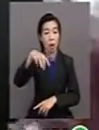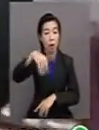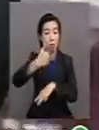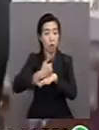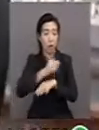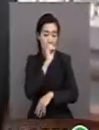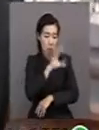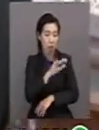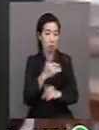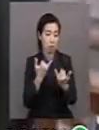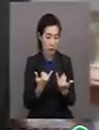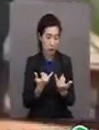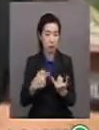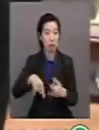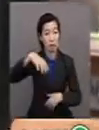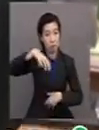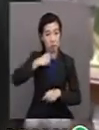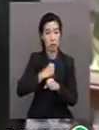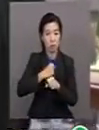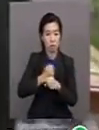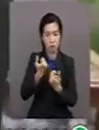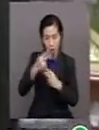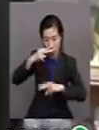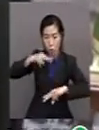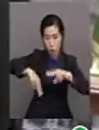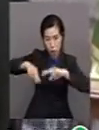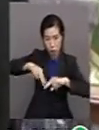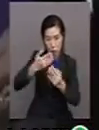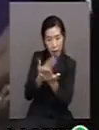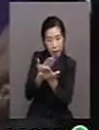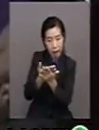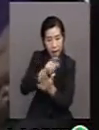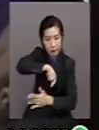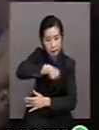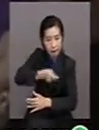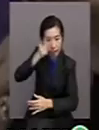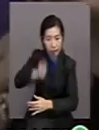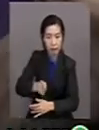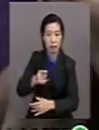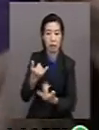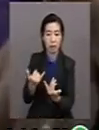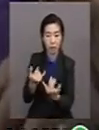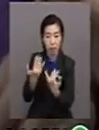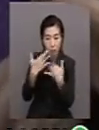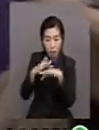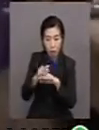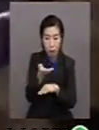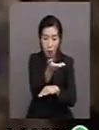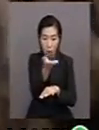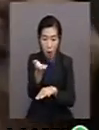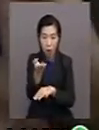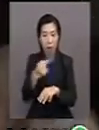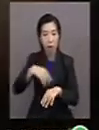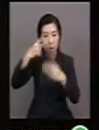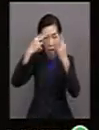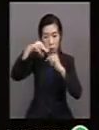าขณะนี้ทางสำนักงานตรวจเงินแผ่นดินก็อยู่ระหว่างการตรวจสอบราคาค่าใช้จ่ายทั้งหมดแล้วก็ได้ประสานขอข้อมูลจากสำนักนายก